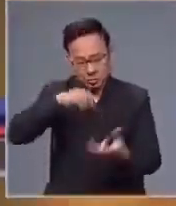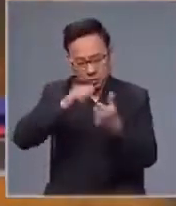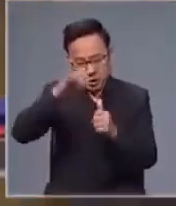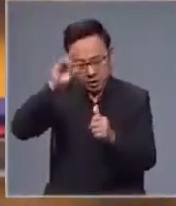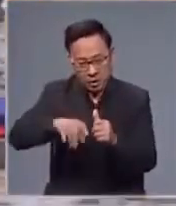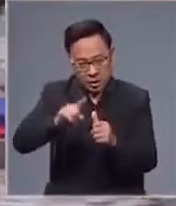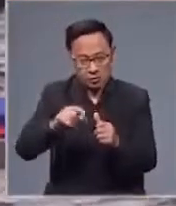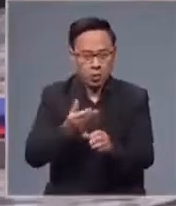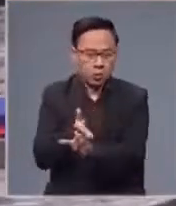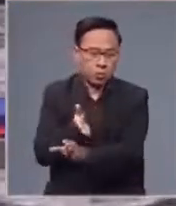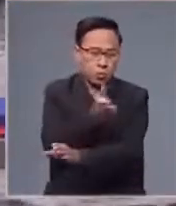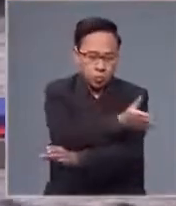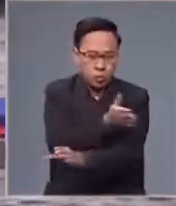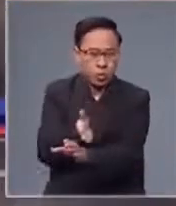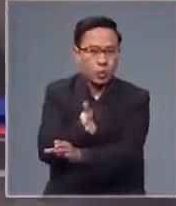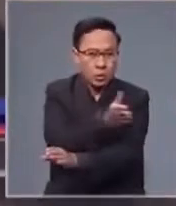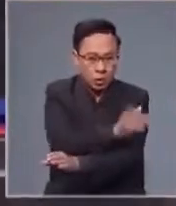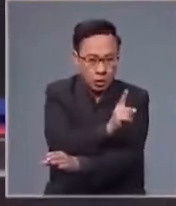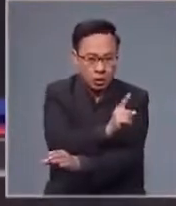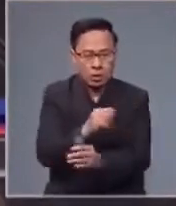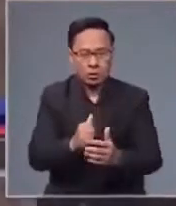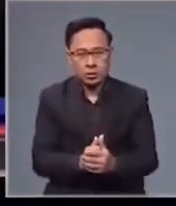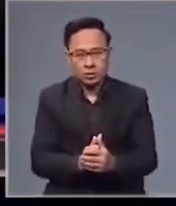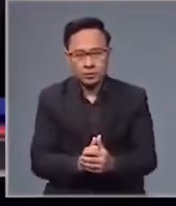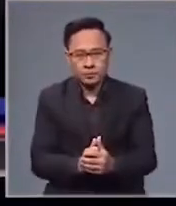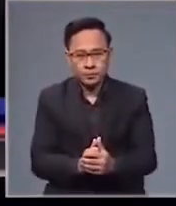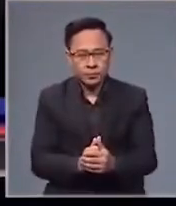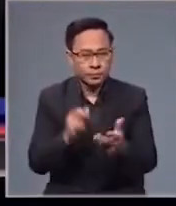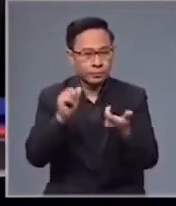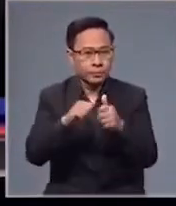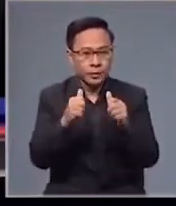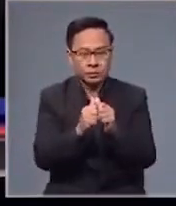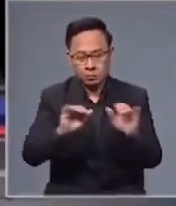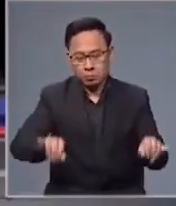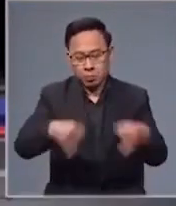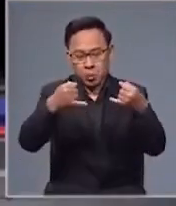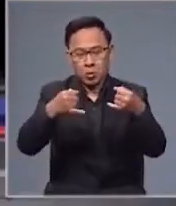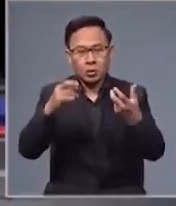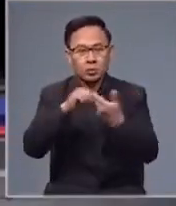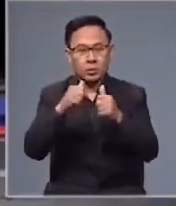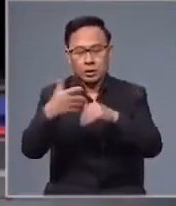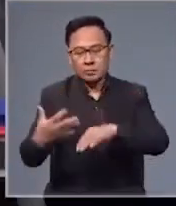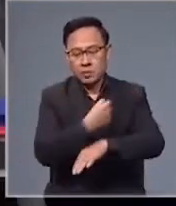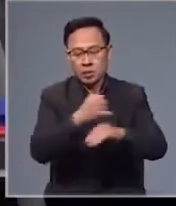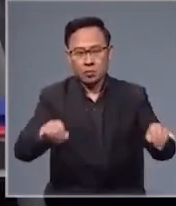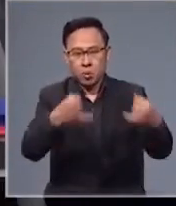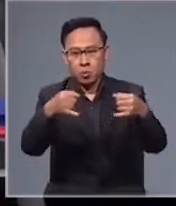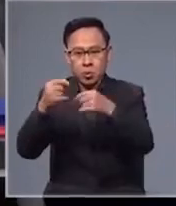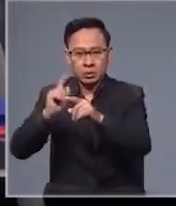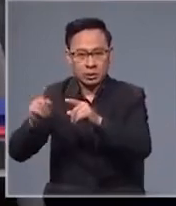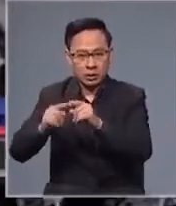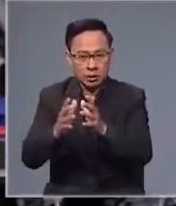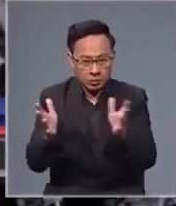งเวลาที่ผ่านมาคือปัญหาความขัดแย้งทางการเมืองภายในประเทศ